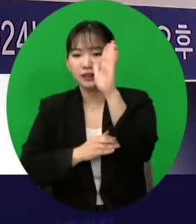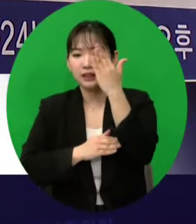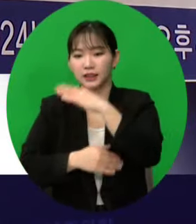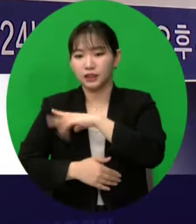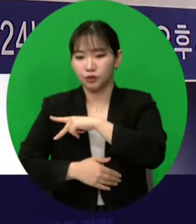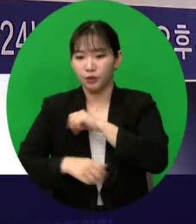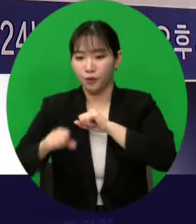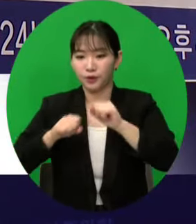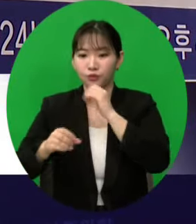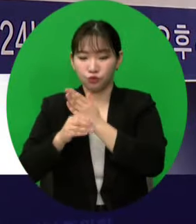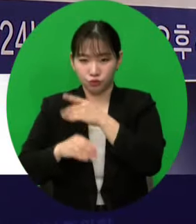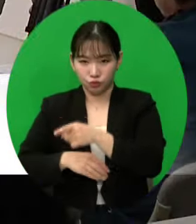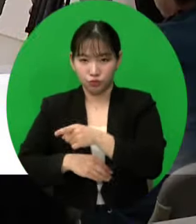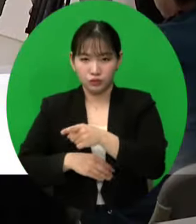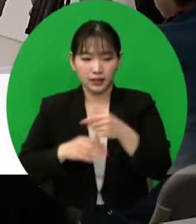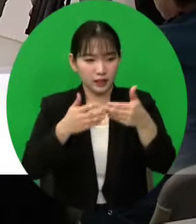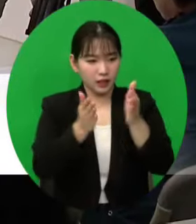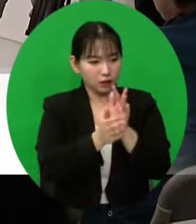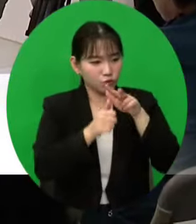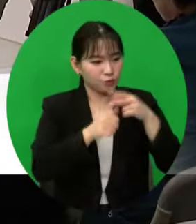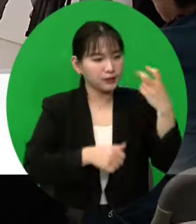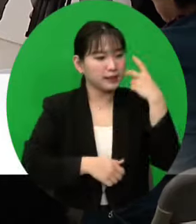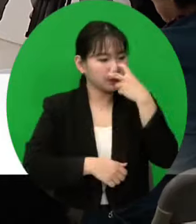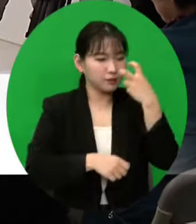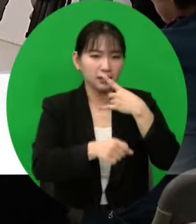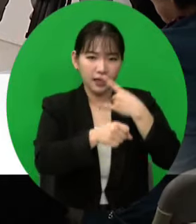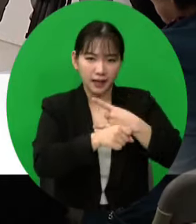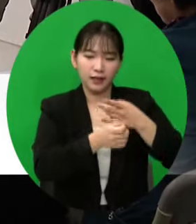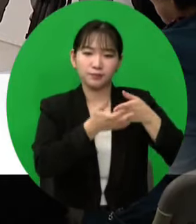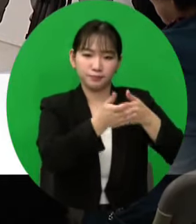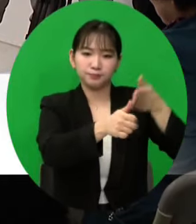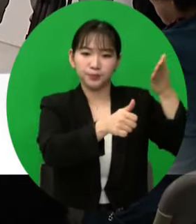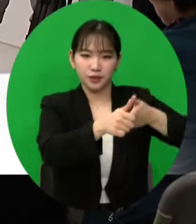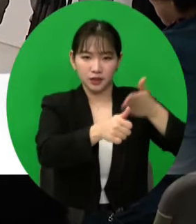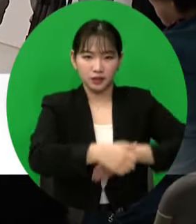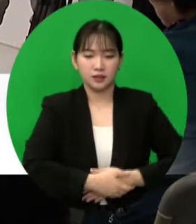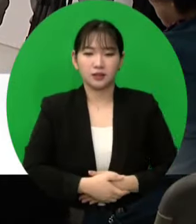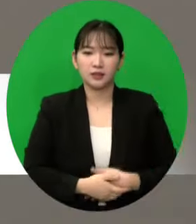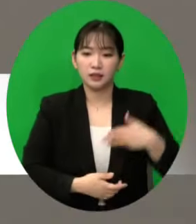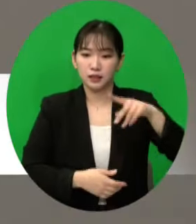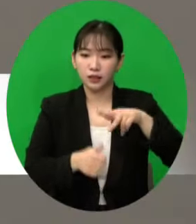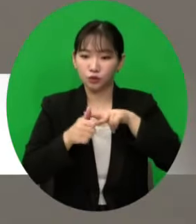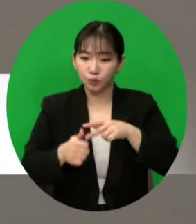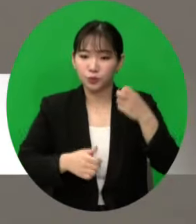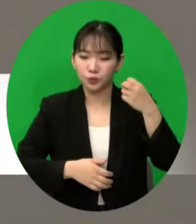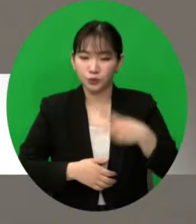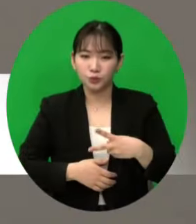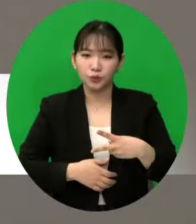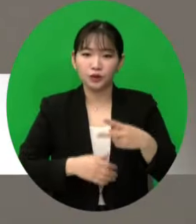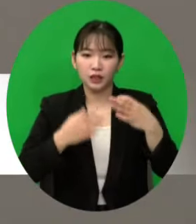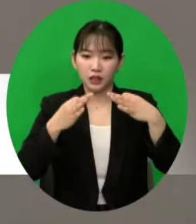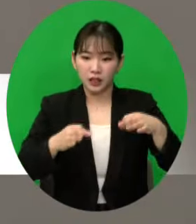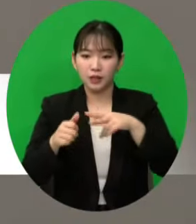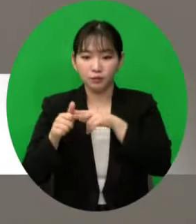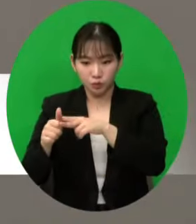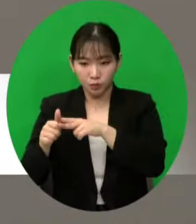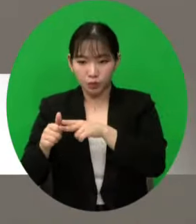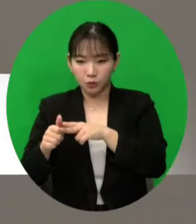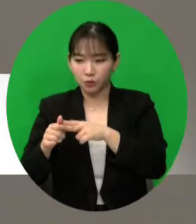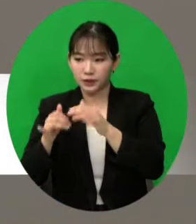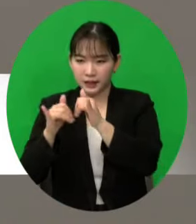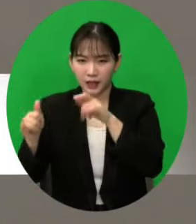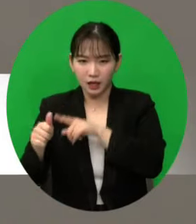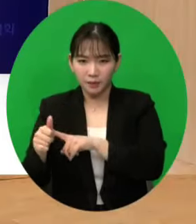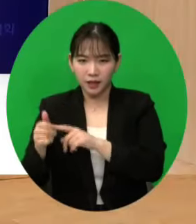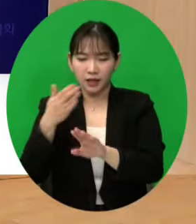활동하고 있는 점을 들어 당에 후보 재검증을 요청했습니다. 천 예비후보는 또 김태성 예비후보 측 인사가